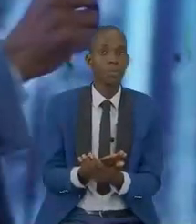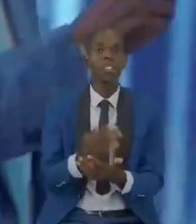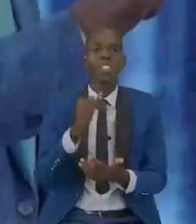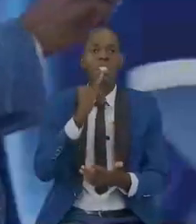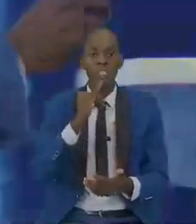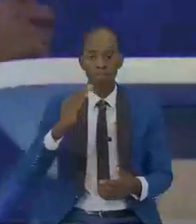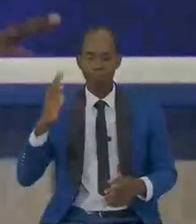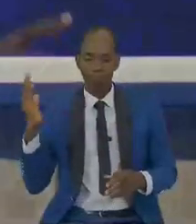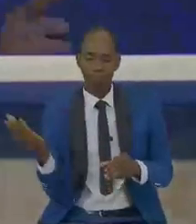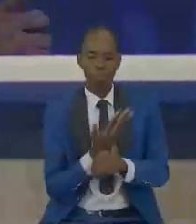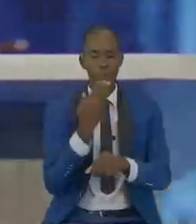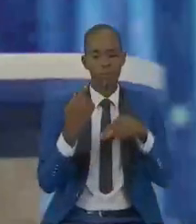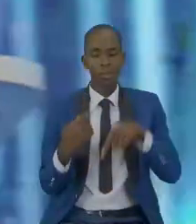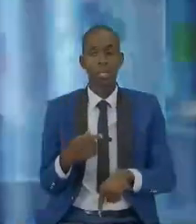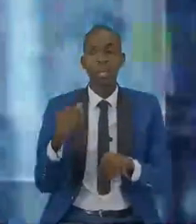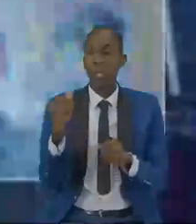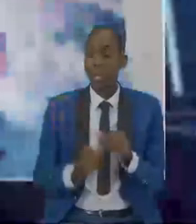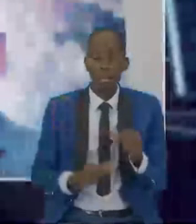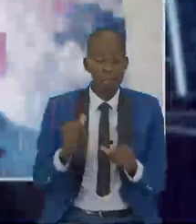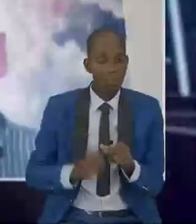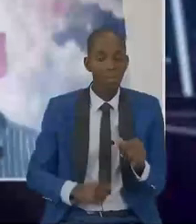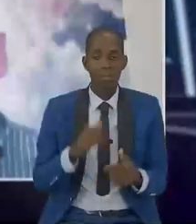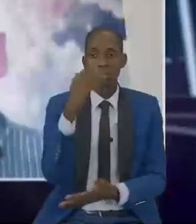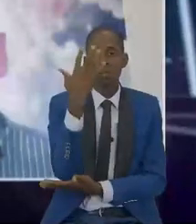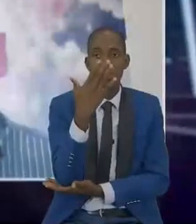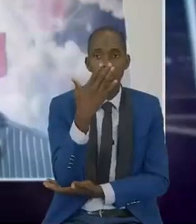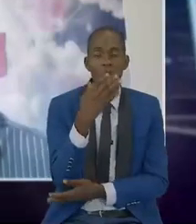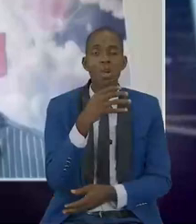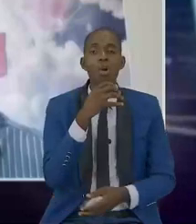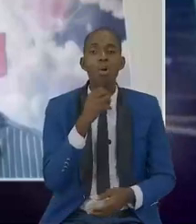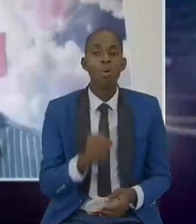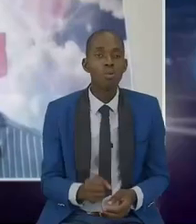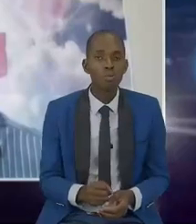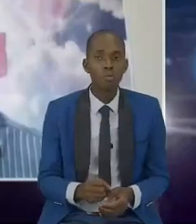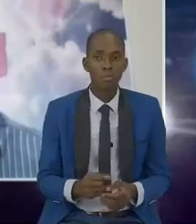qui ne produit pas de bons fruits, sera coupé. Tout